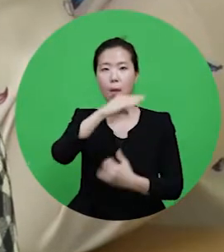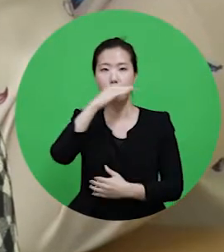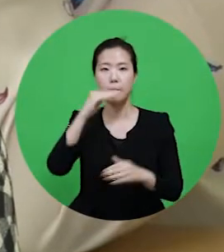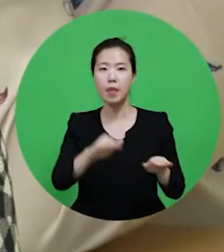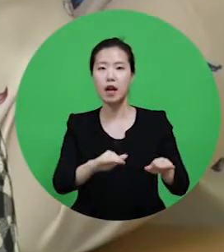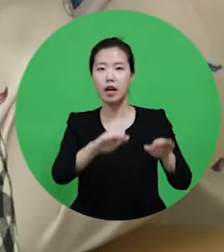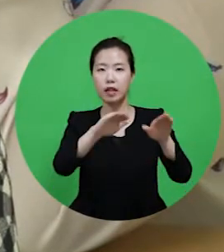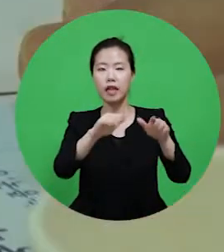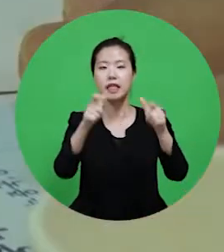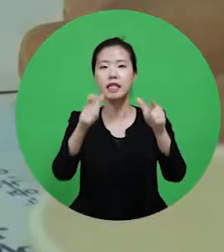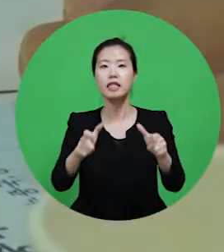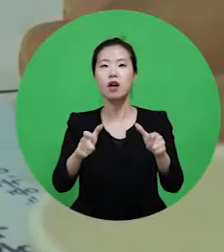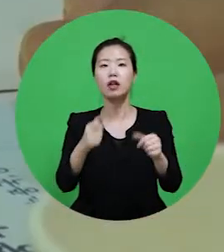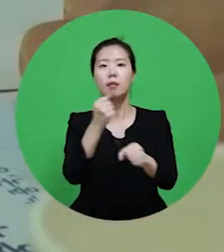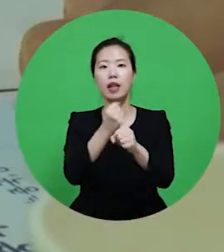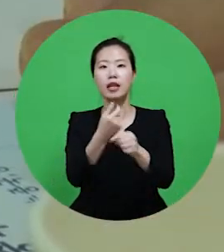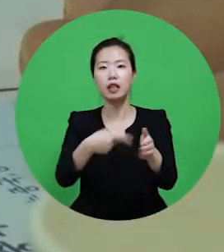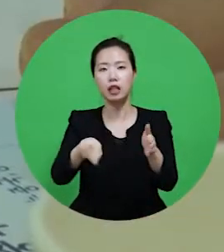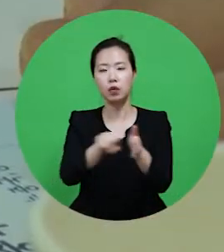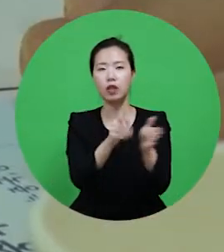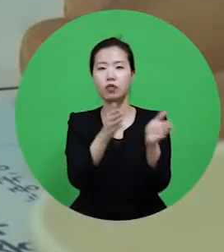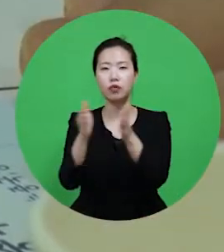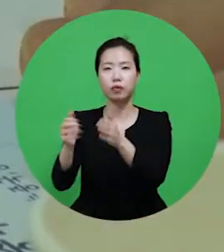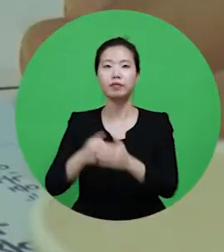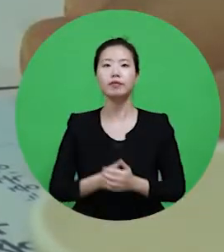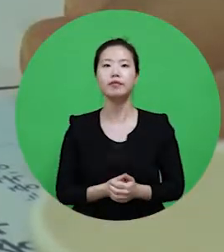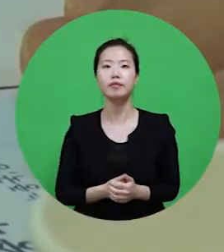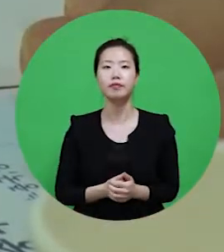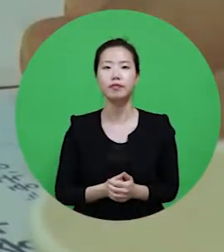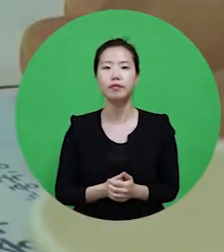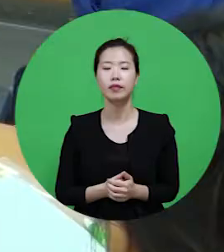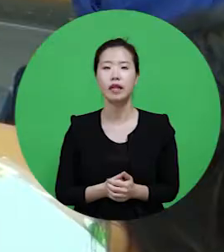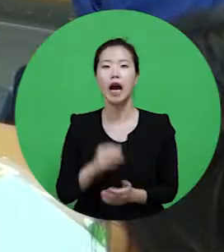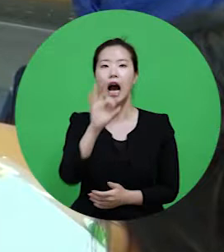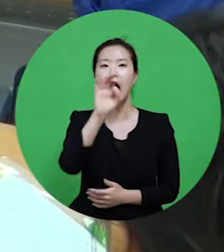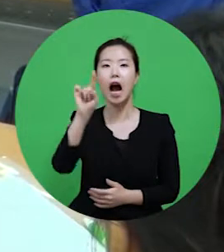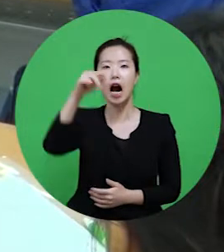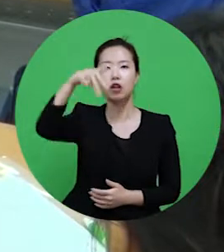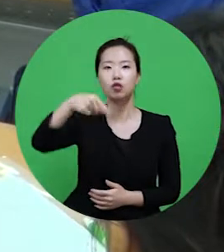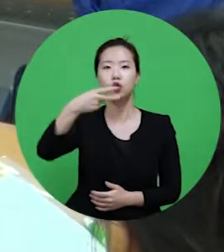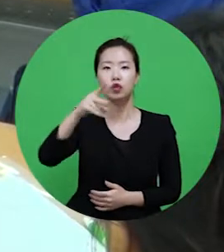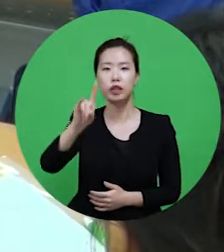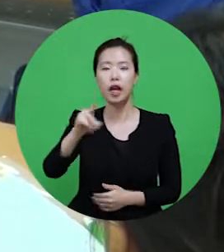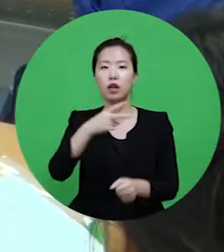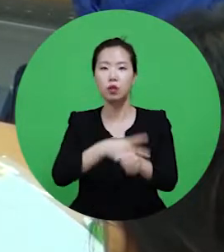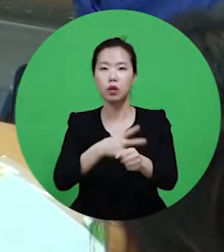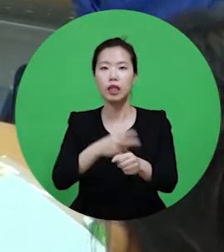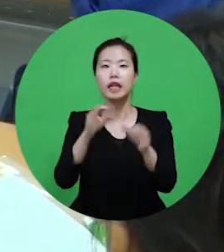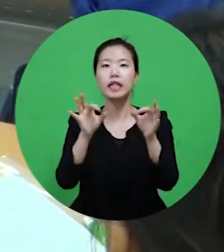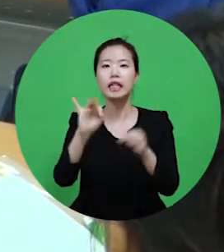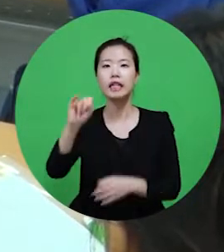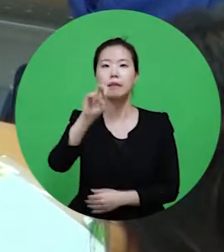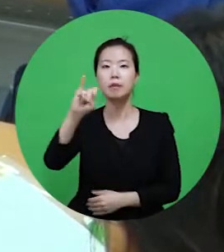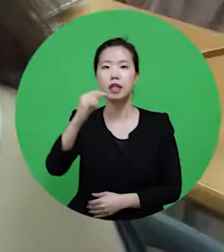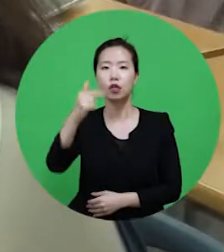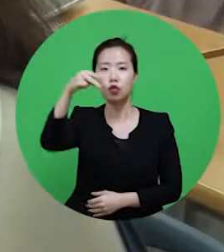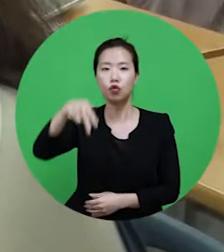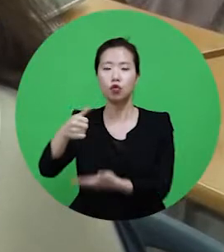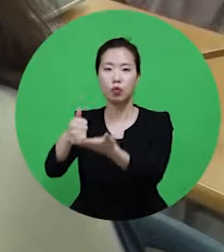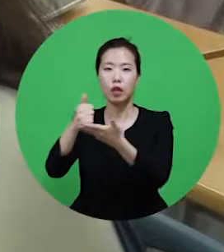청소년을 길러내는 지역 사회를 만들기 위해 마련한 수업입니다. 아주대 심리학과 이민규